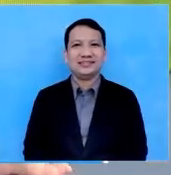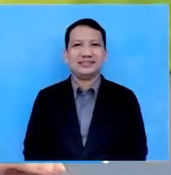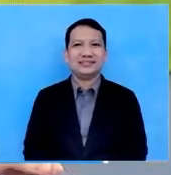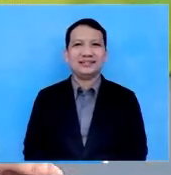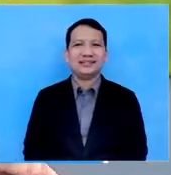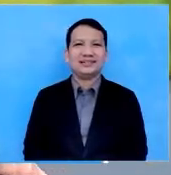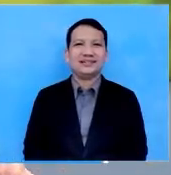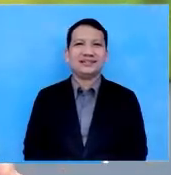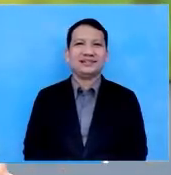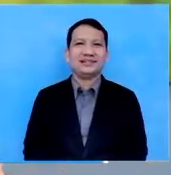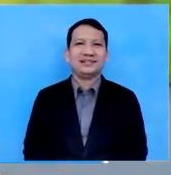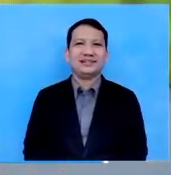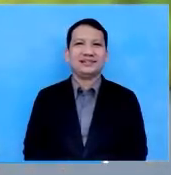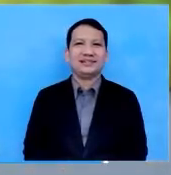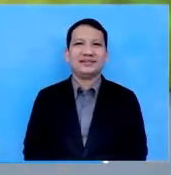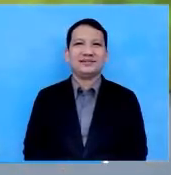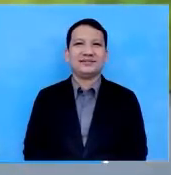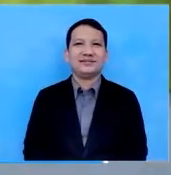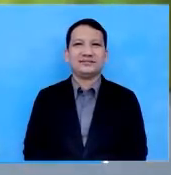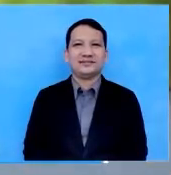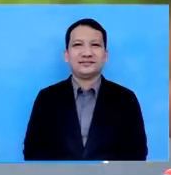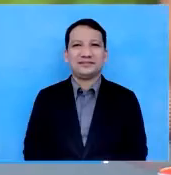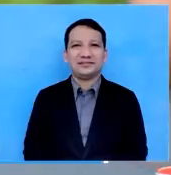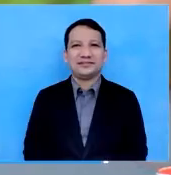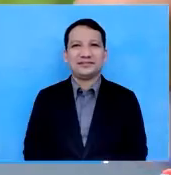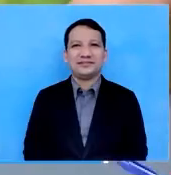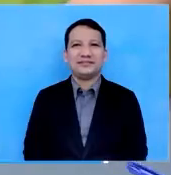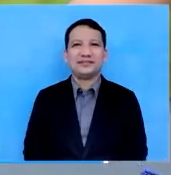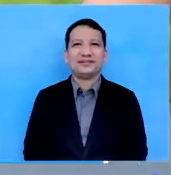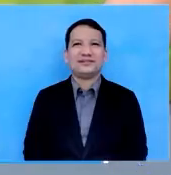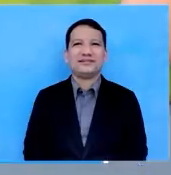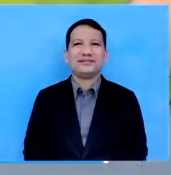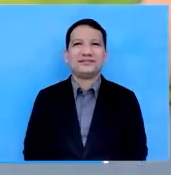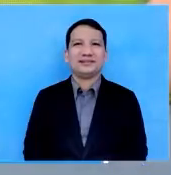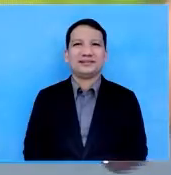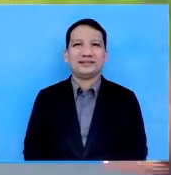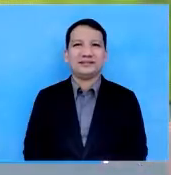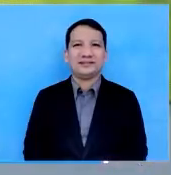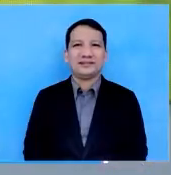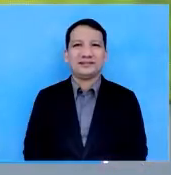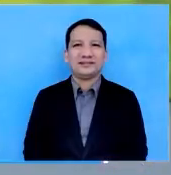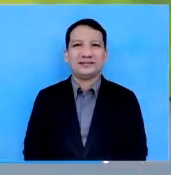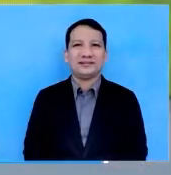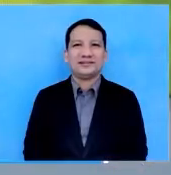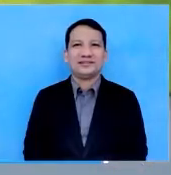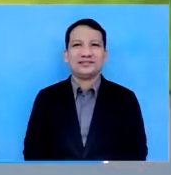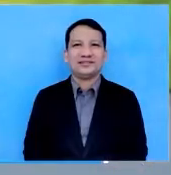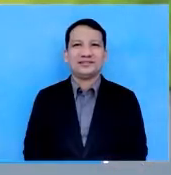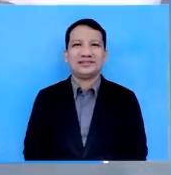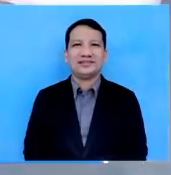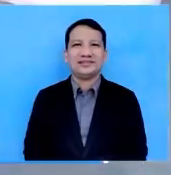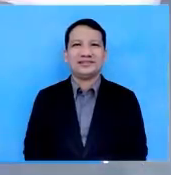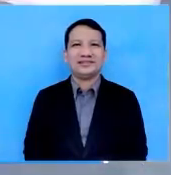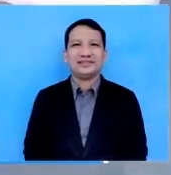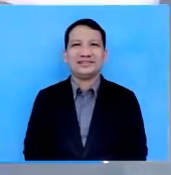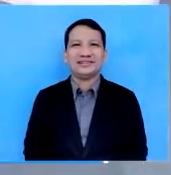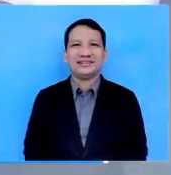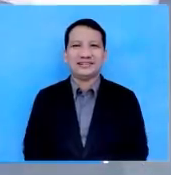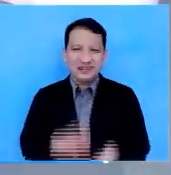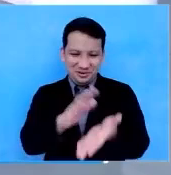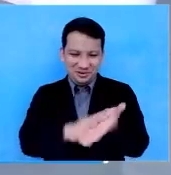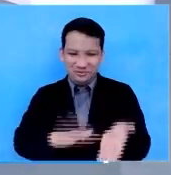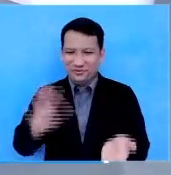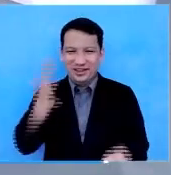Okay, sige, blow mo na yung ano mo. Okay. Okay, taga. Ah, Hindi ko pala... Wala kang mapapahid